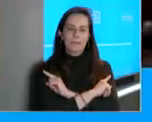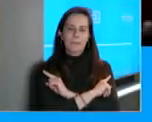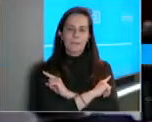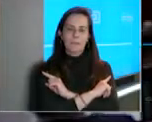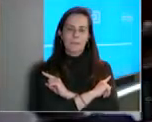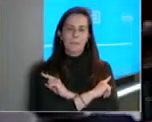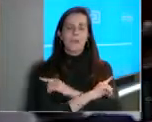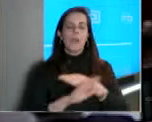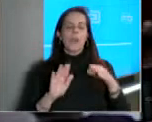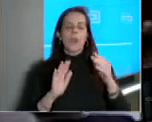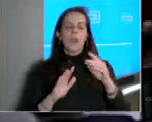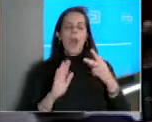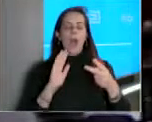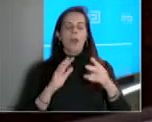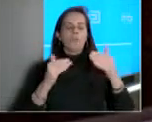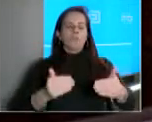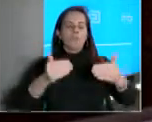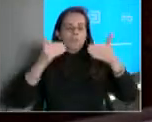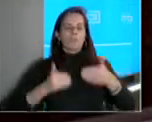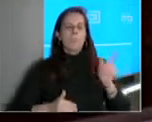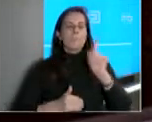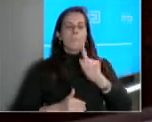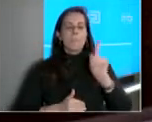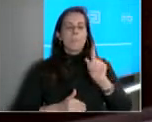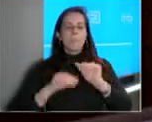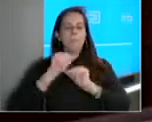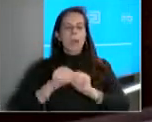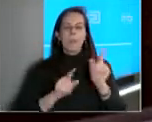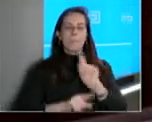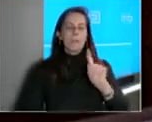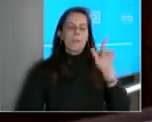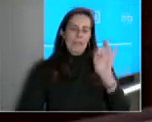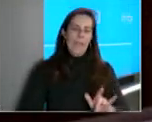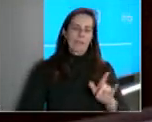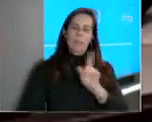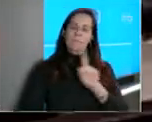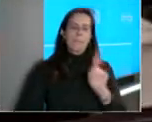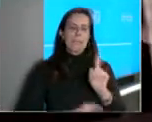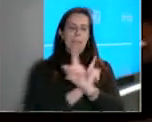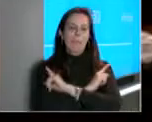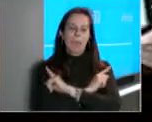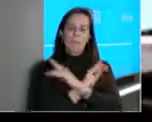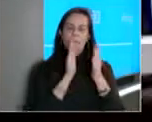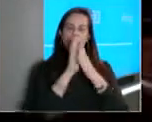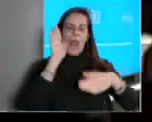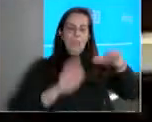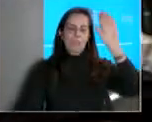חוק יישום תוכנית ההתנתקות, נא להצביע. מי בעד, מי נגד, מי נמנע? נא